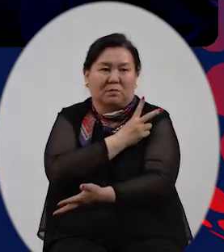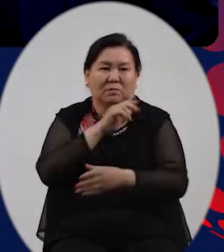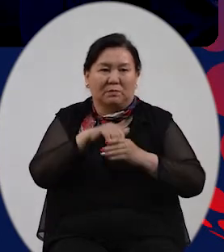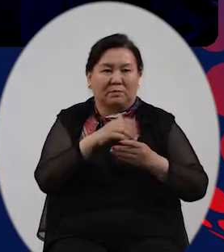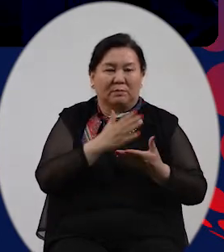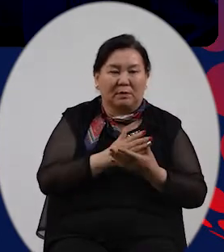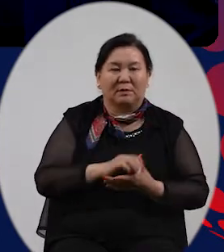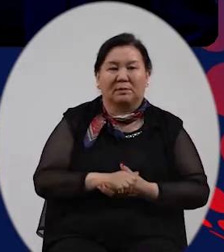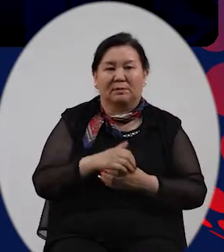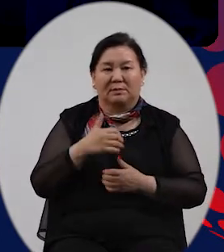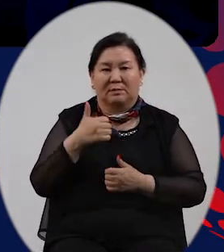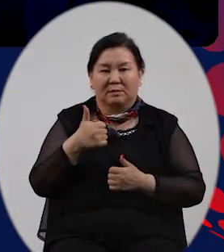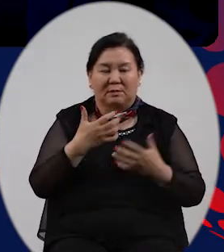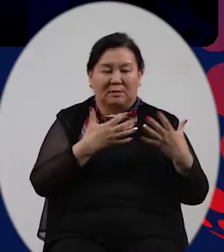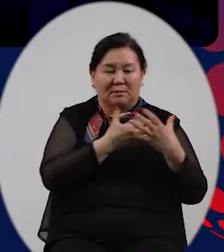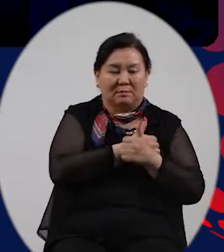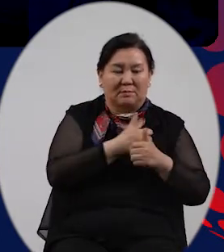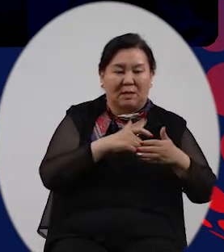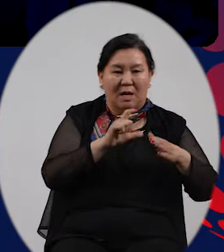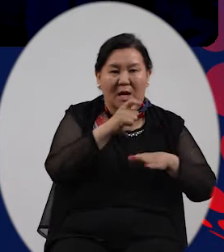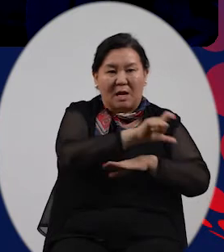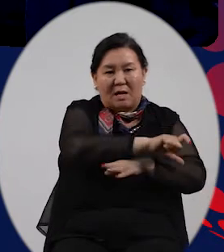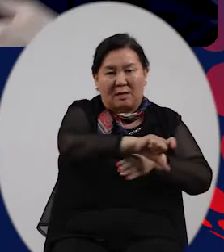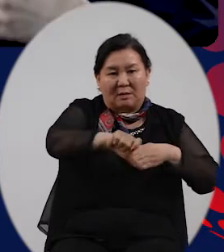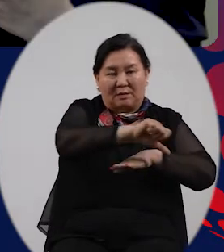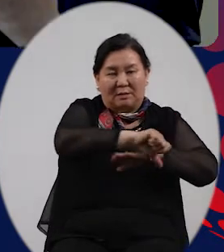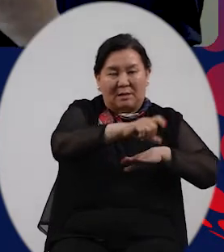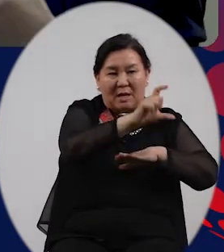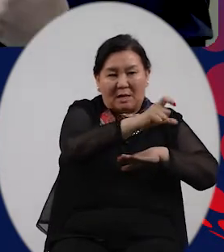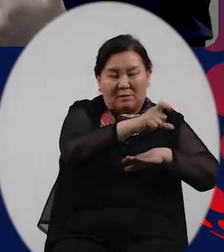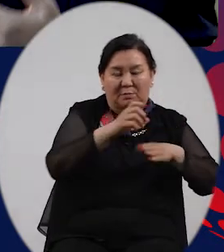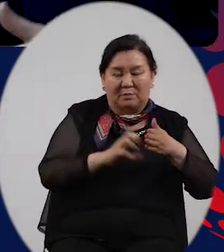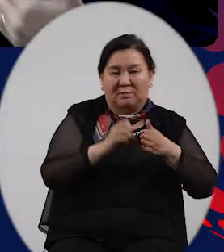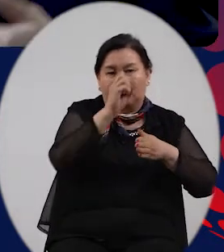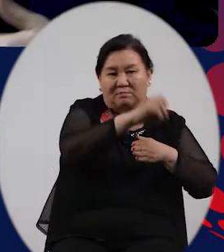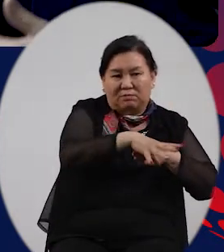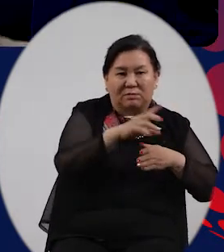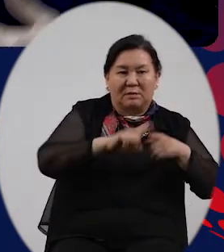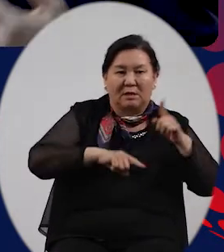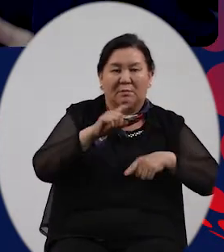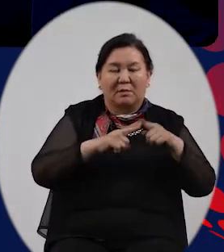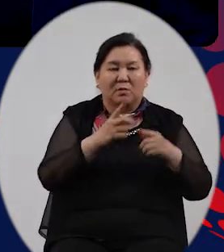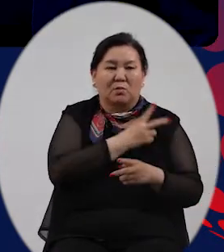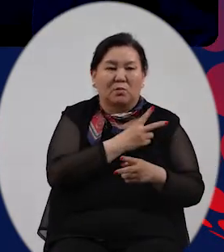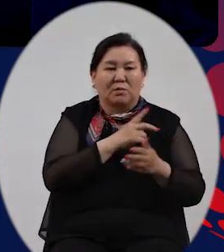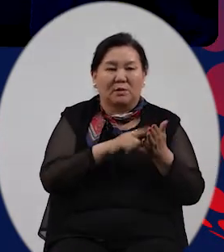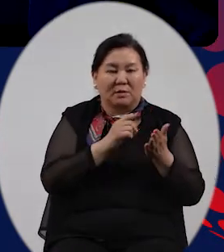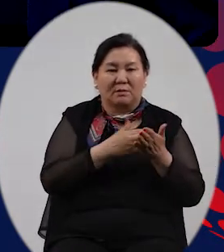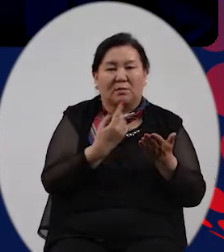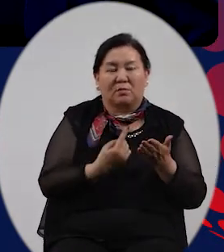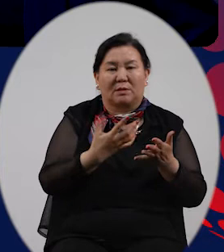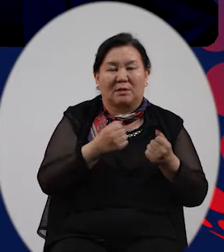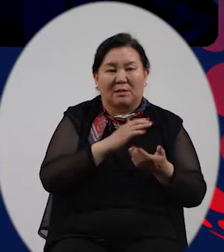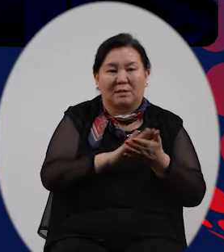өгнө. Бид нар өөрөөр хэлэх юм бол экспортлж байгаа тал байхад бид нар экспортлохдоо ямар ямар үүргүүдийг худалдаа авахчийн өмнө хүлээх вэ гэдэг